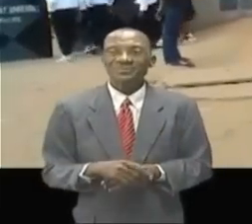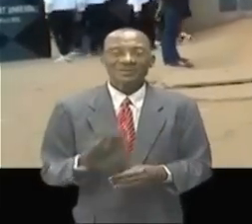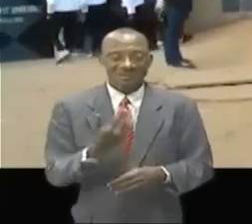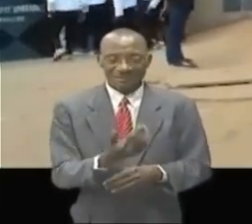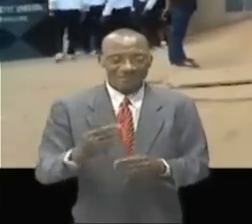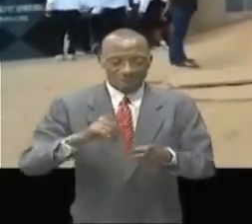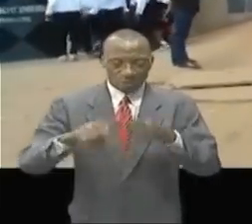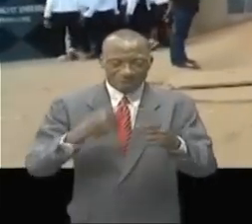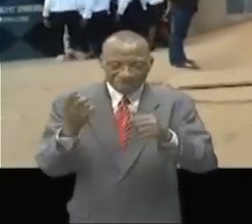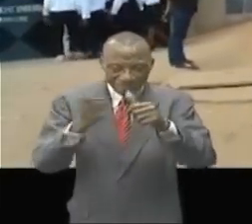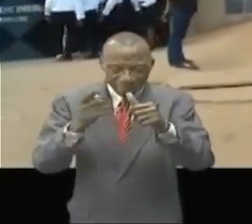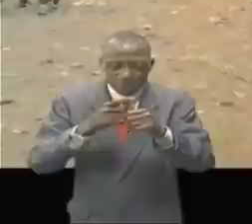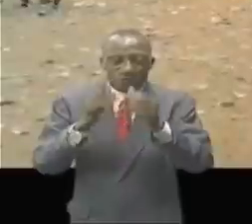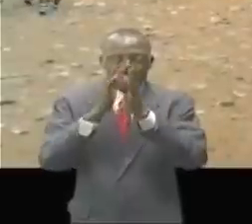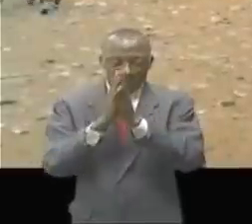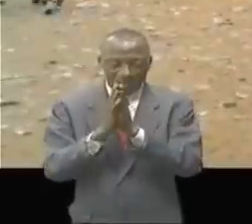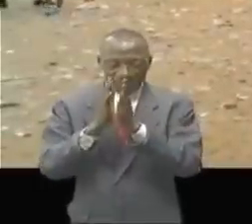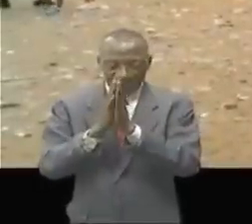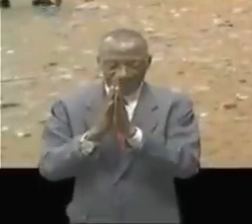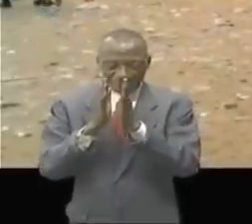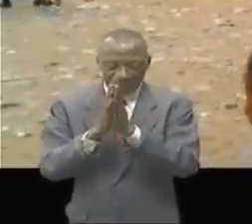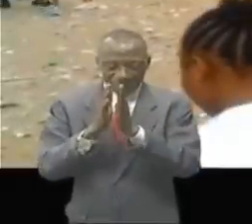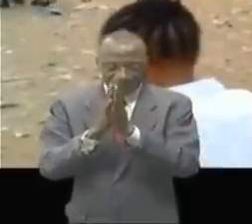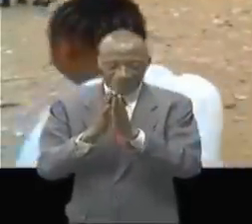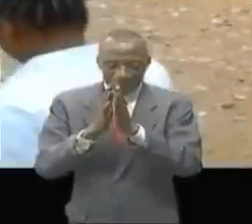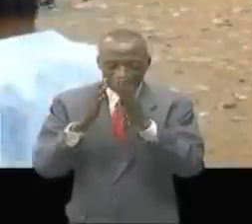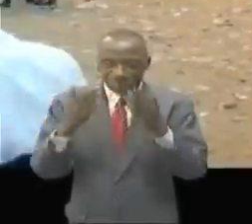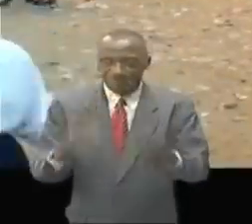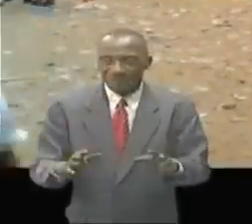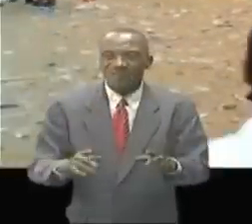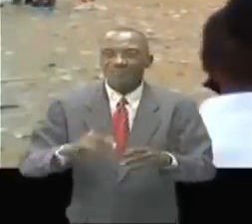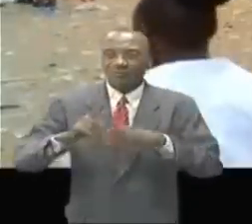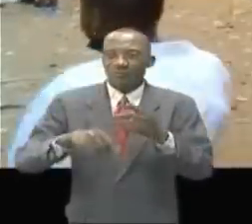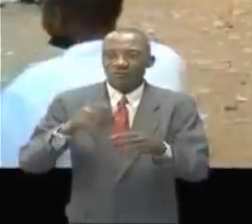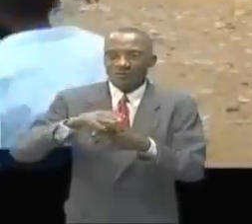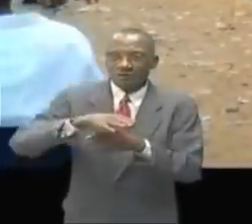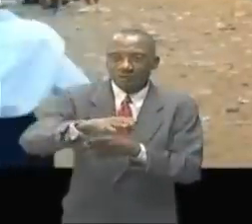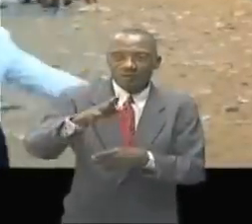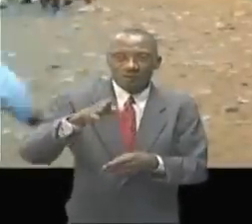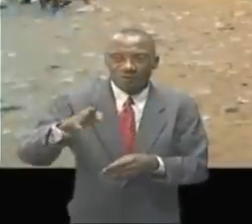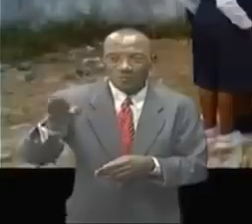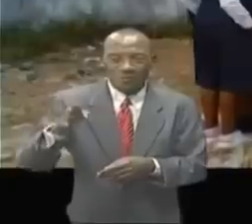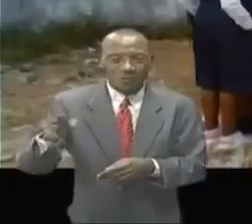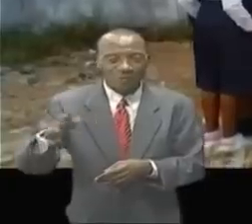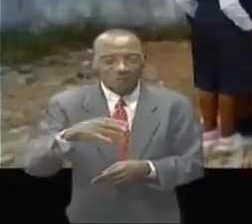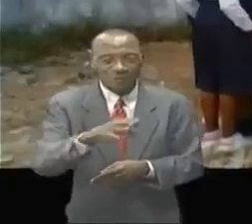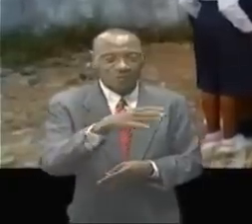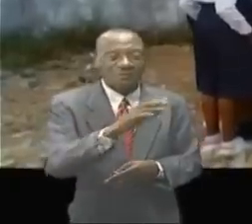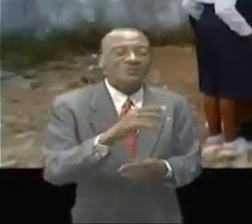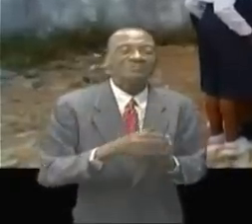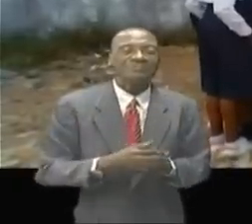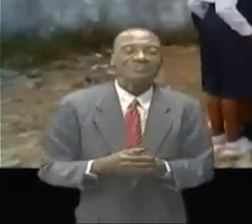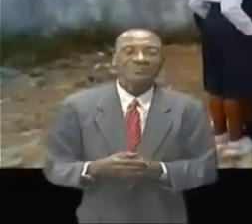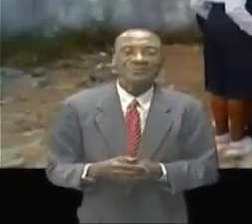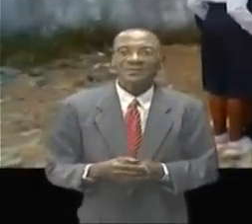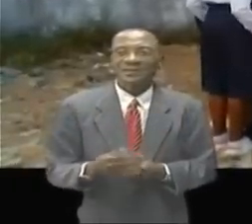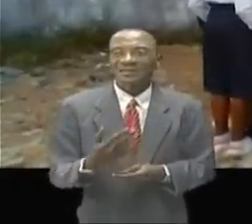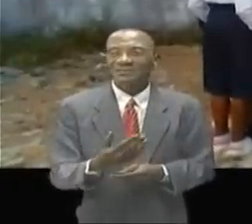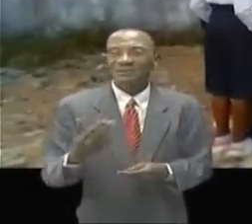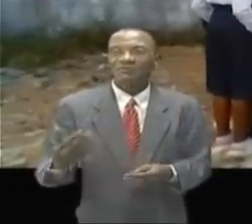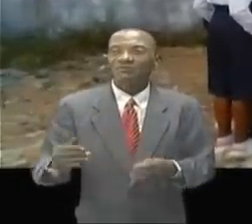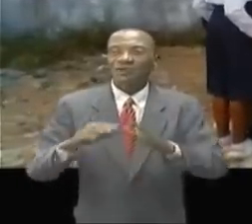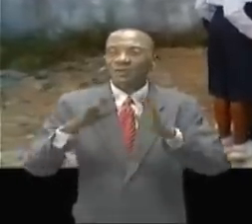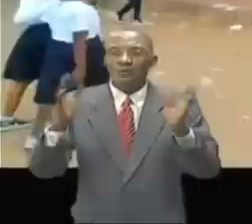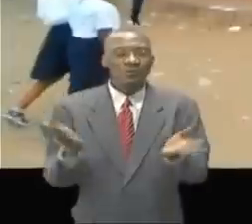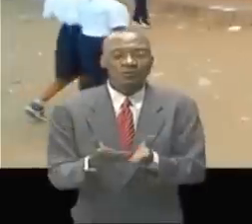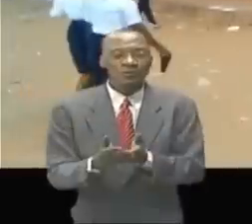d'accéder dans les centres, d'autres par des séances photo pour immortaliser l'instant. Un souhait de reçure pour tous les élèves à en croire